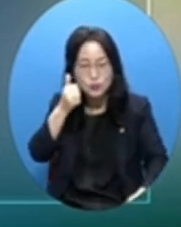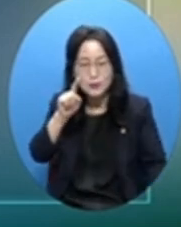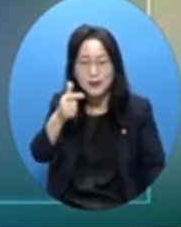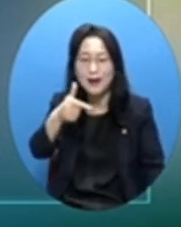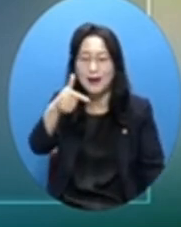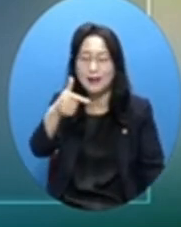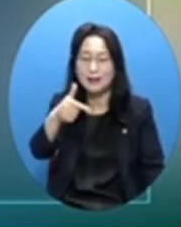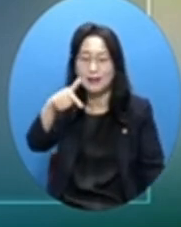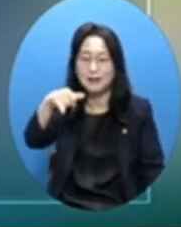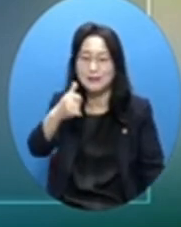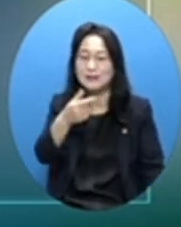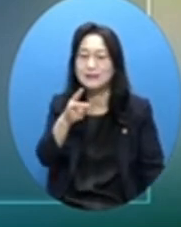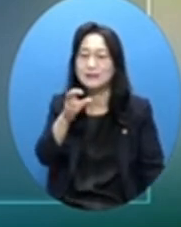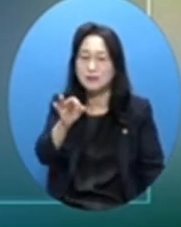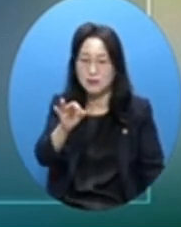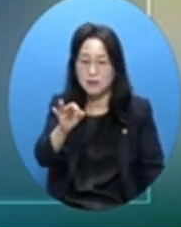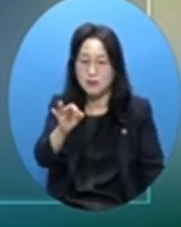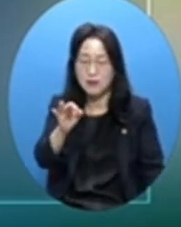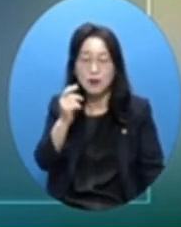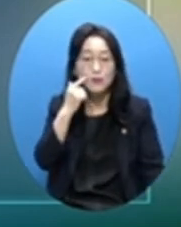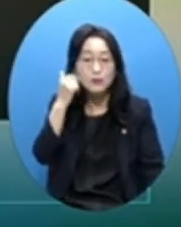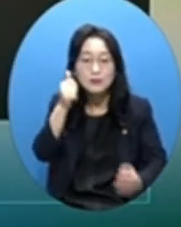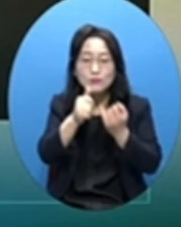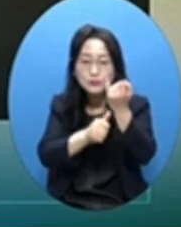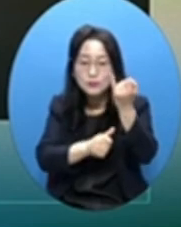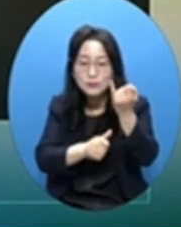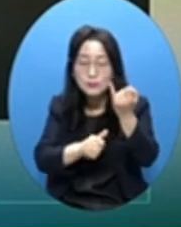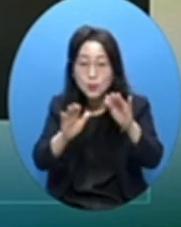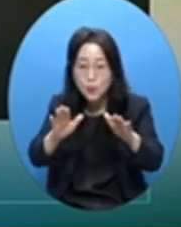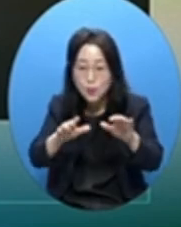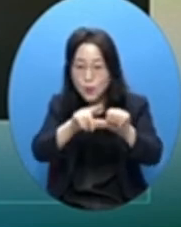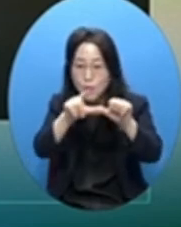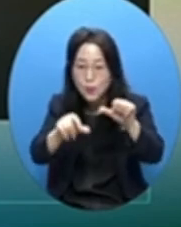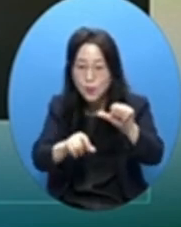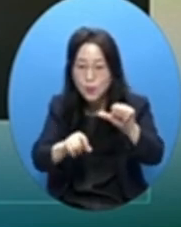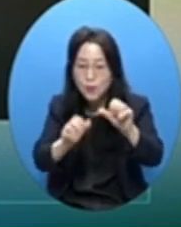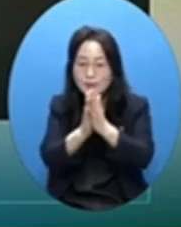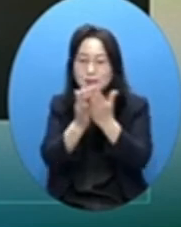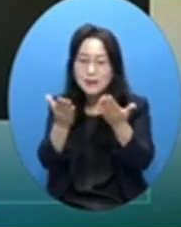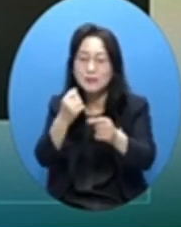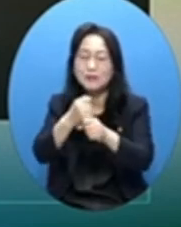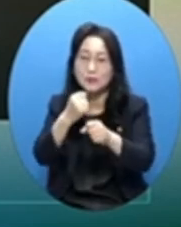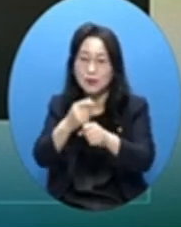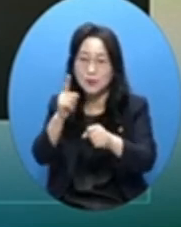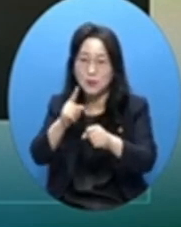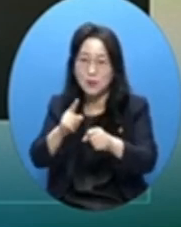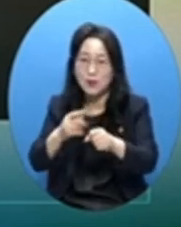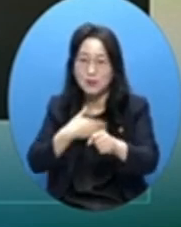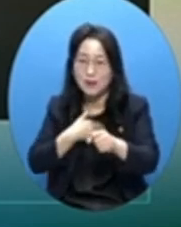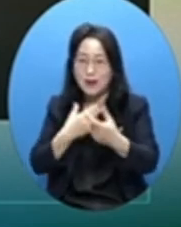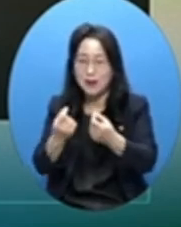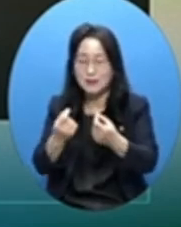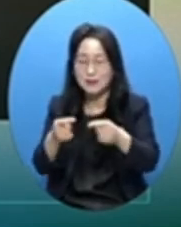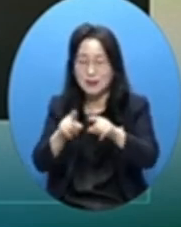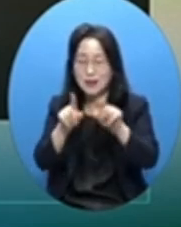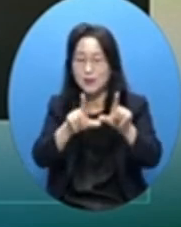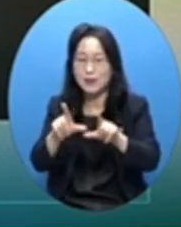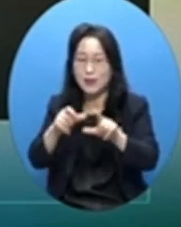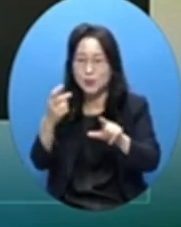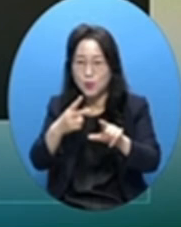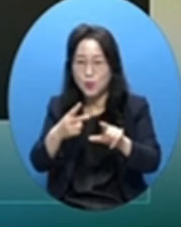올해 5월달에 나는 기도하기도 했다 하는 책을 냈습니다 이전 20 년 나는 같이 살겠다는 책을 내 지고 이제 뭐 두 번째 책을